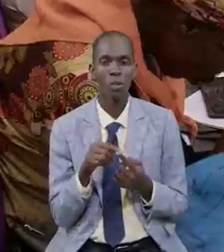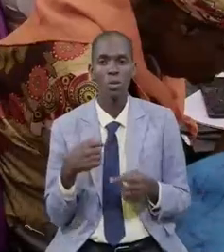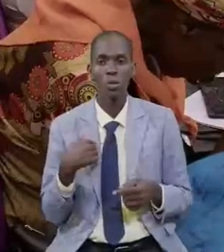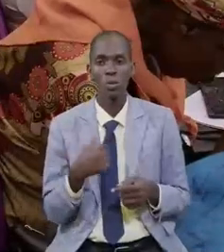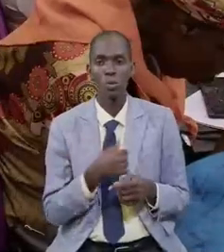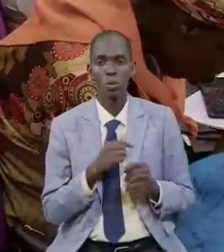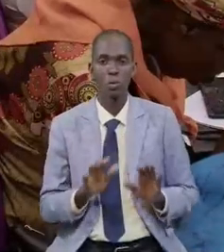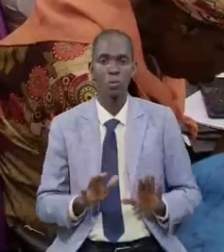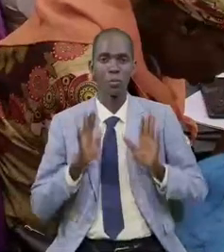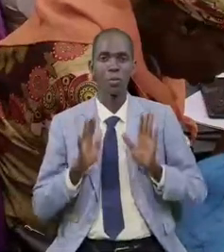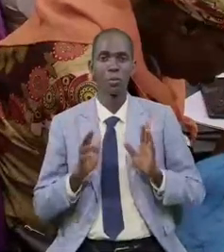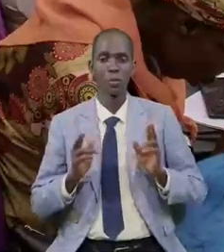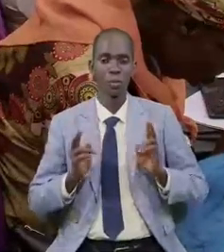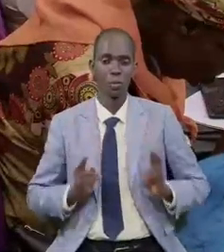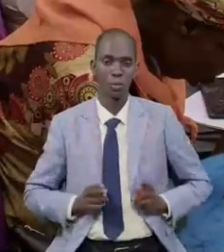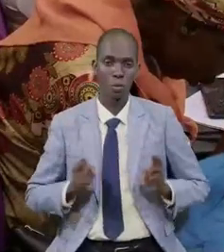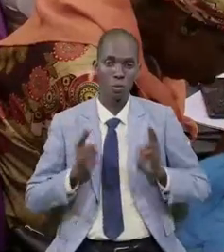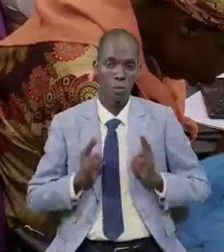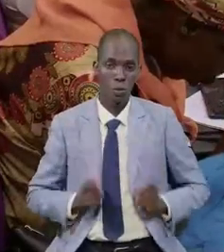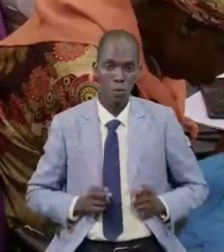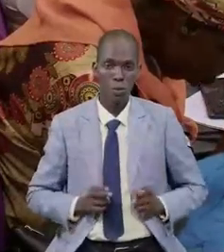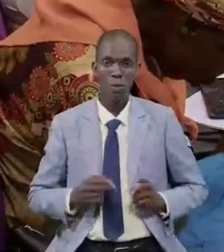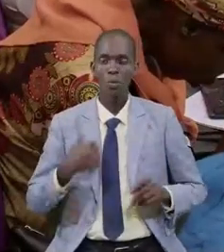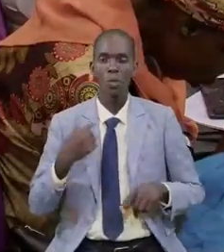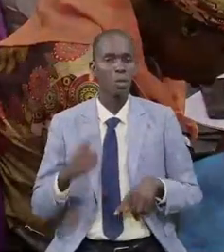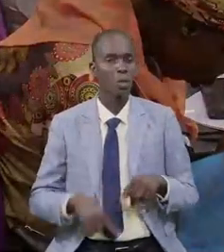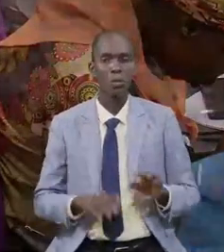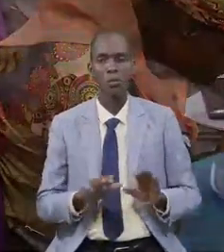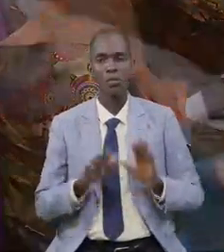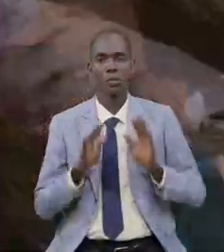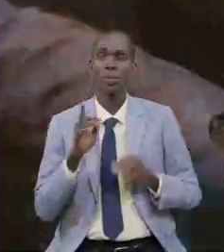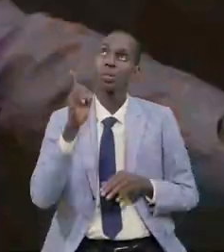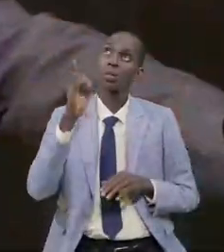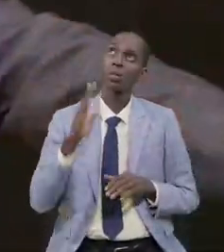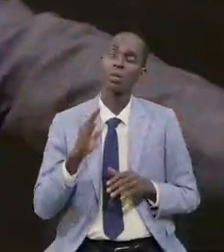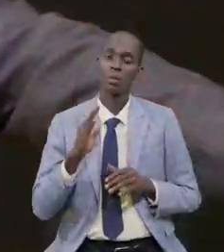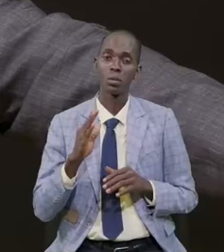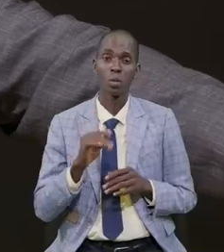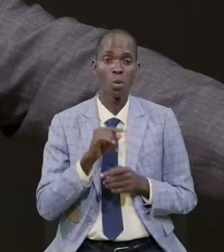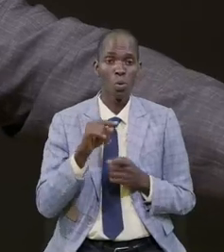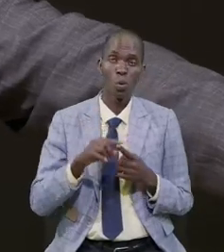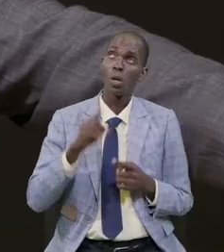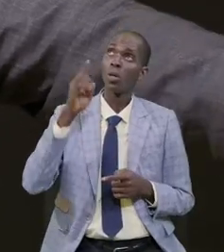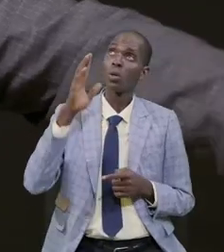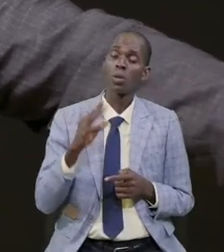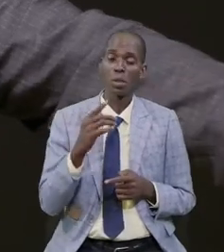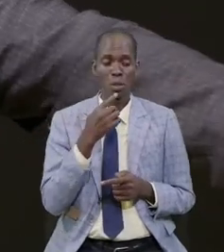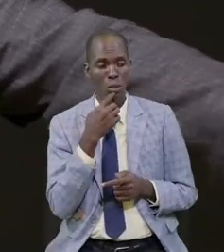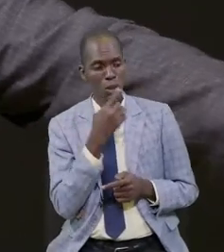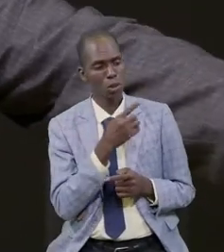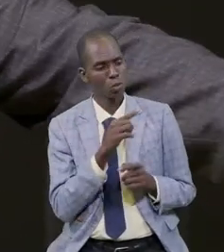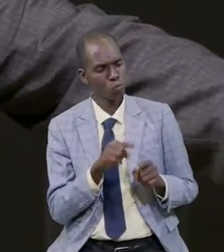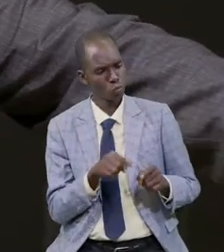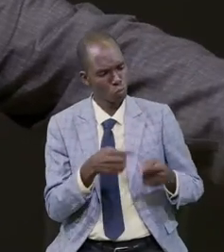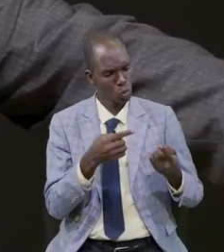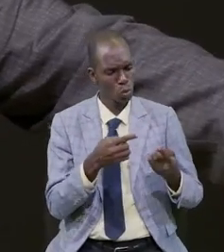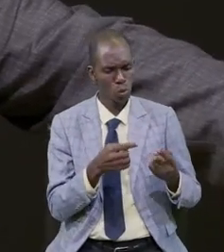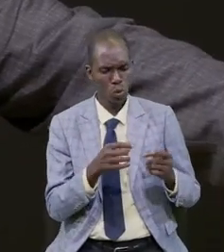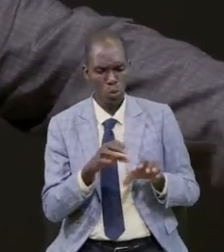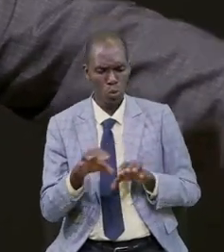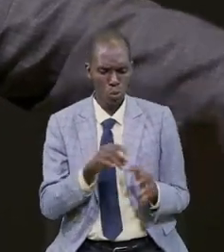Lorsque nous craignons l'homme, on ne peut pas craindre Dieu. Lorsque Dieu a dit « va, fais